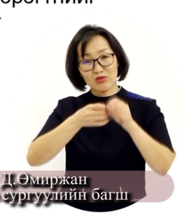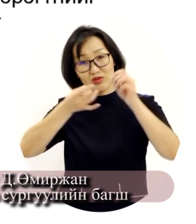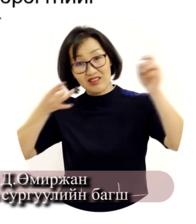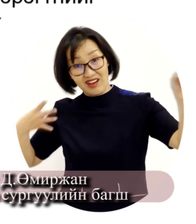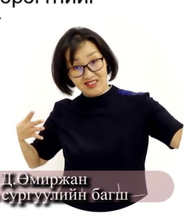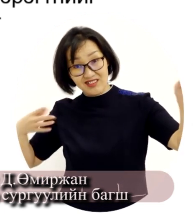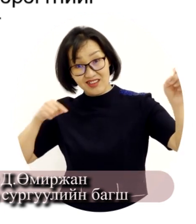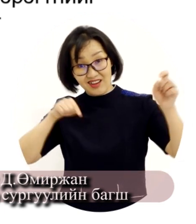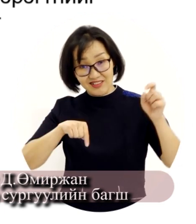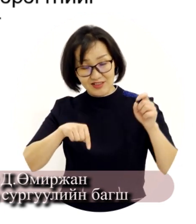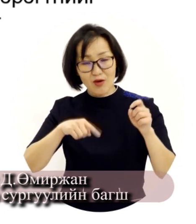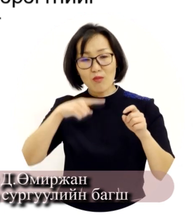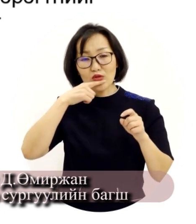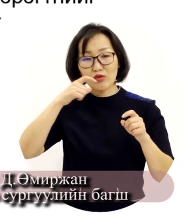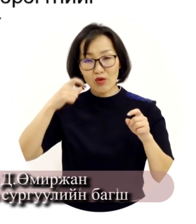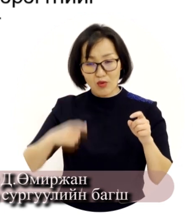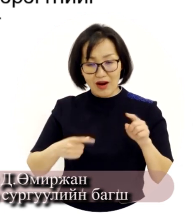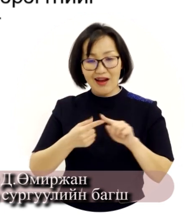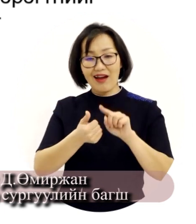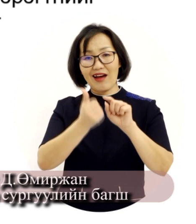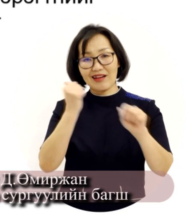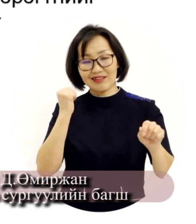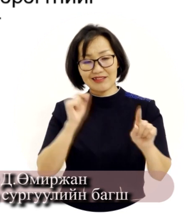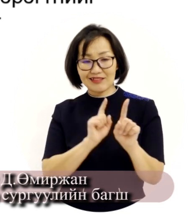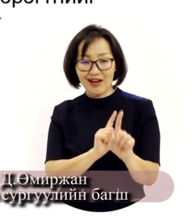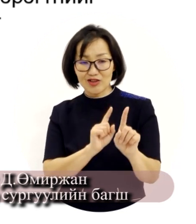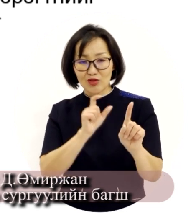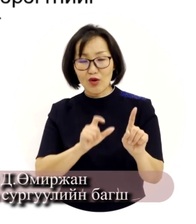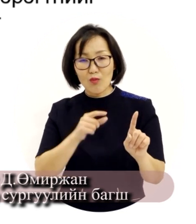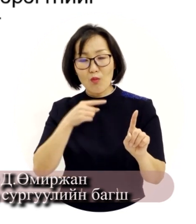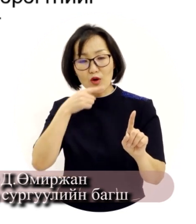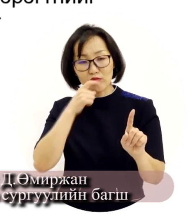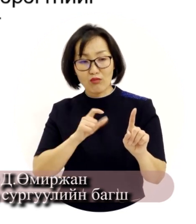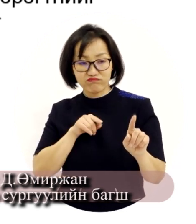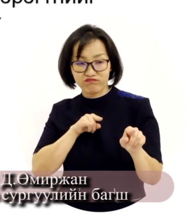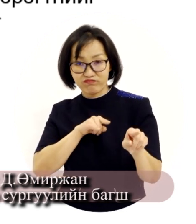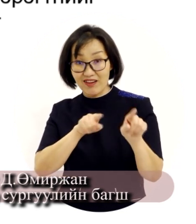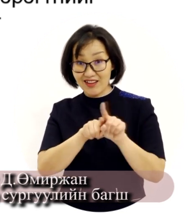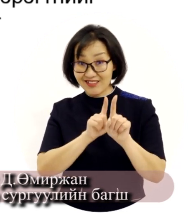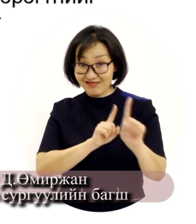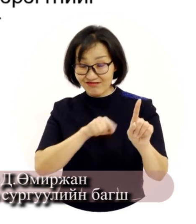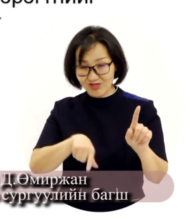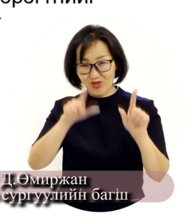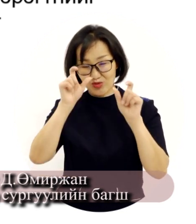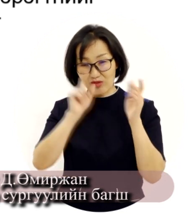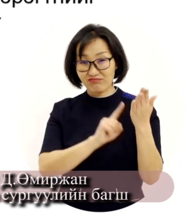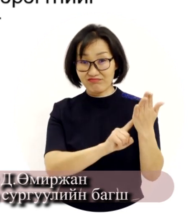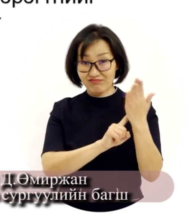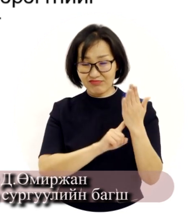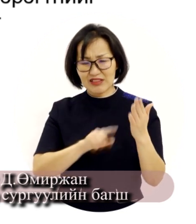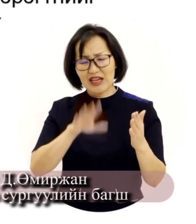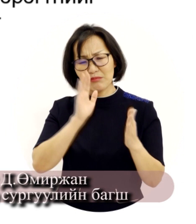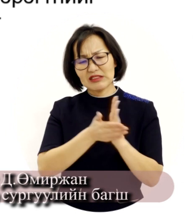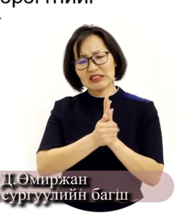бейнеленген. Кескіндеме шевердің шеберлігімен қатар үш атқа жеккен күймелі арбаның суреті